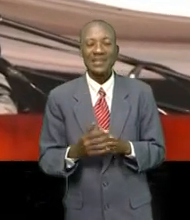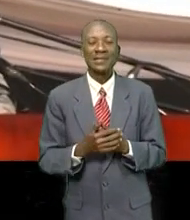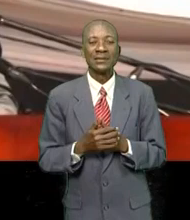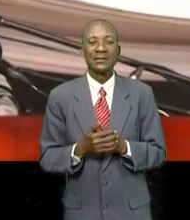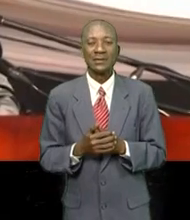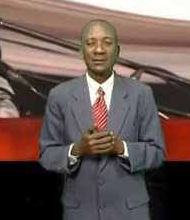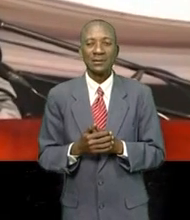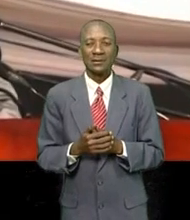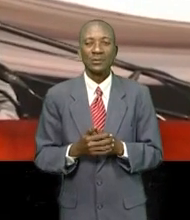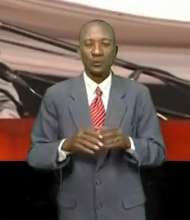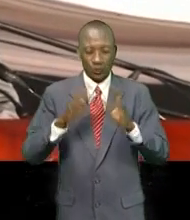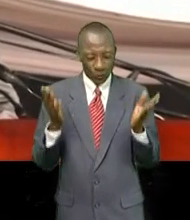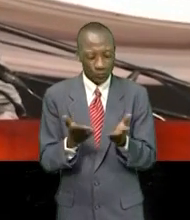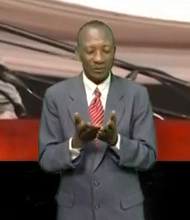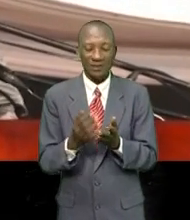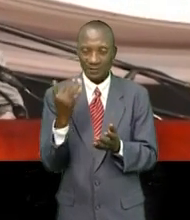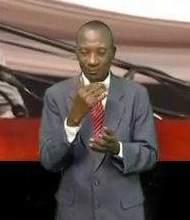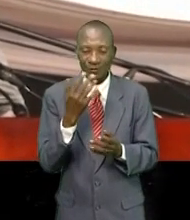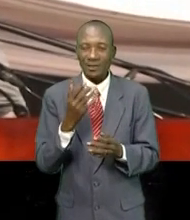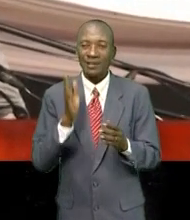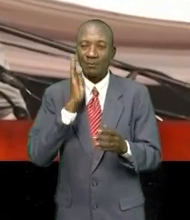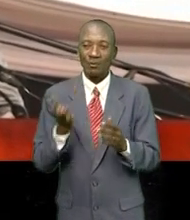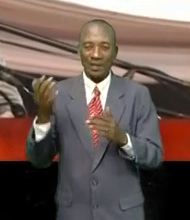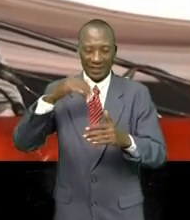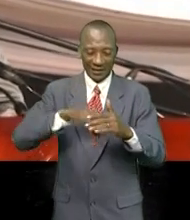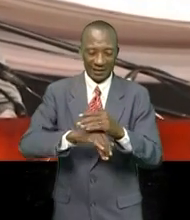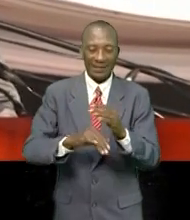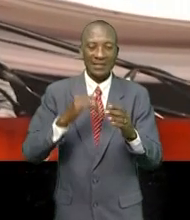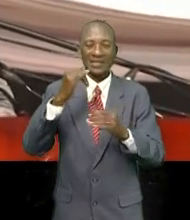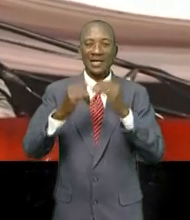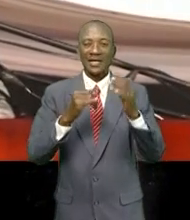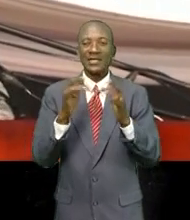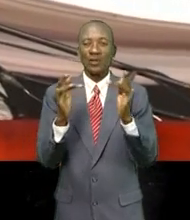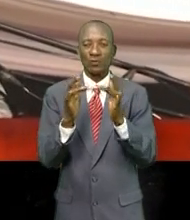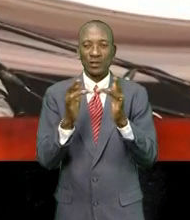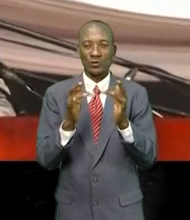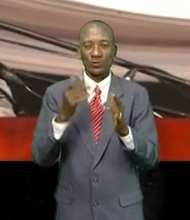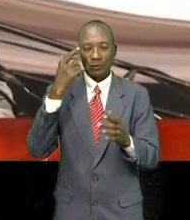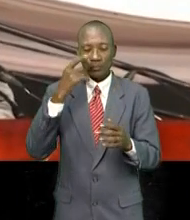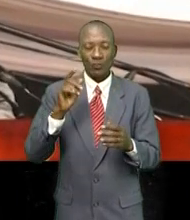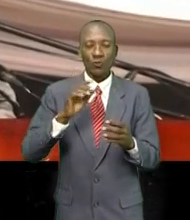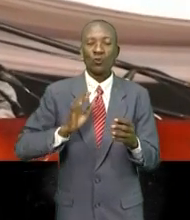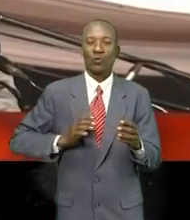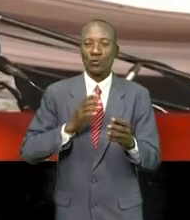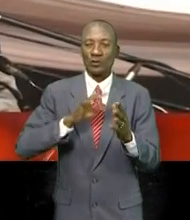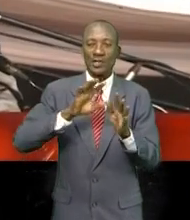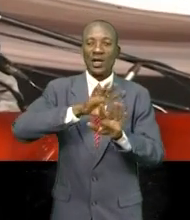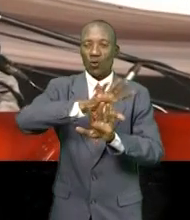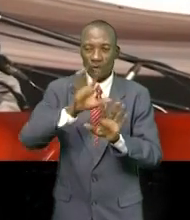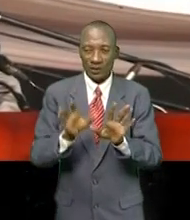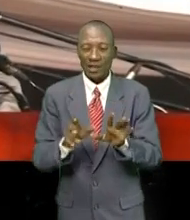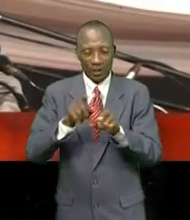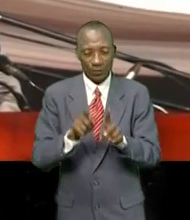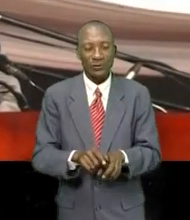sans une intégration et une interconnexion physique du continent et de ses cinq régions. À